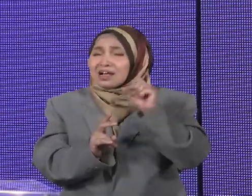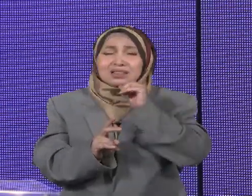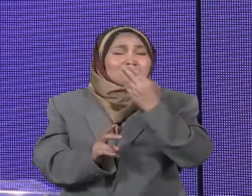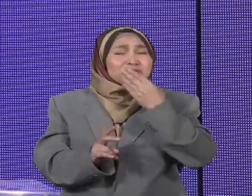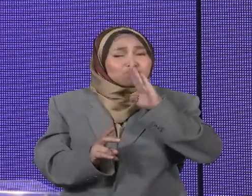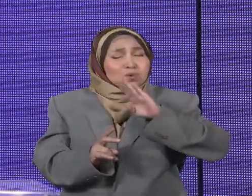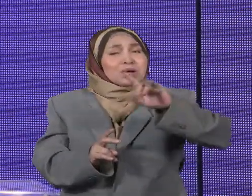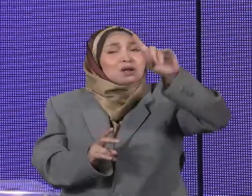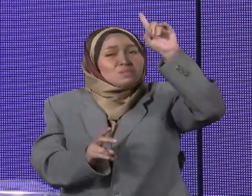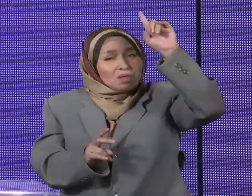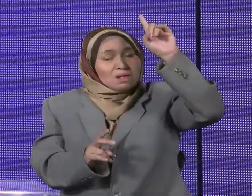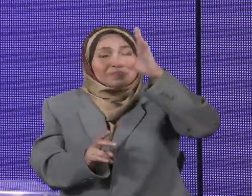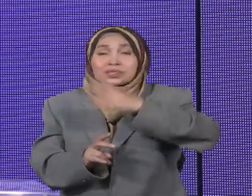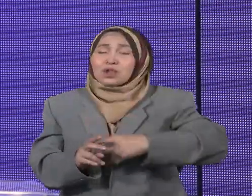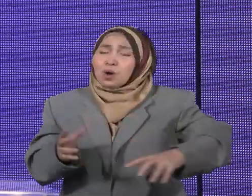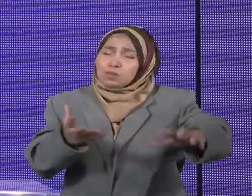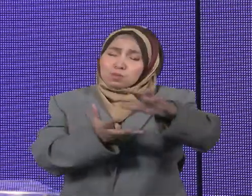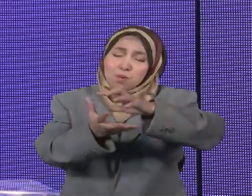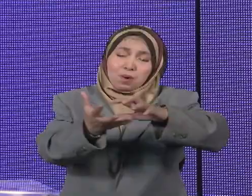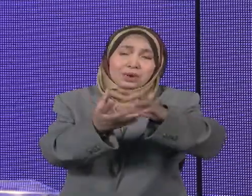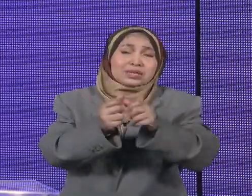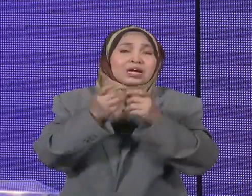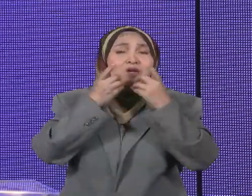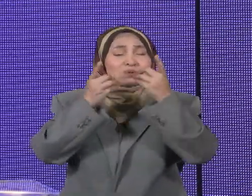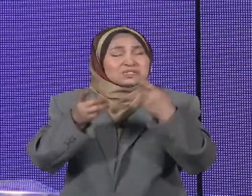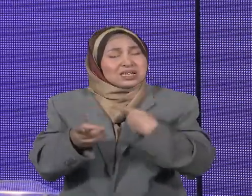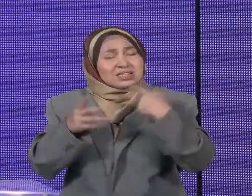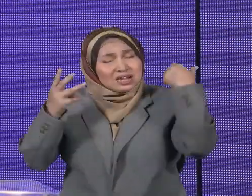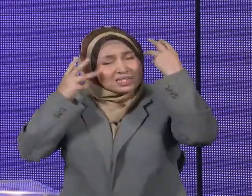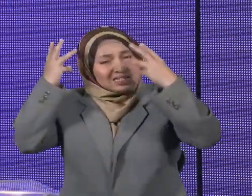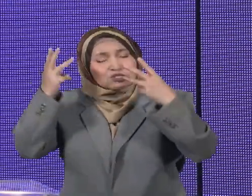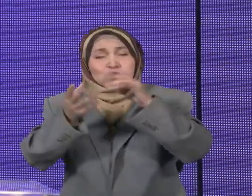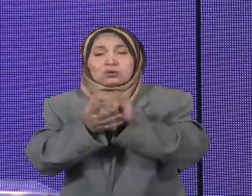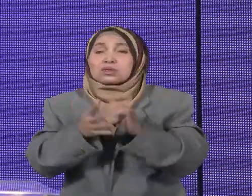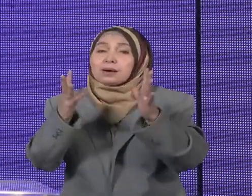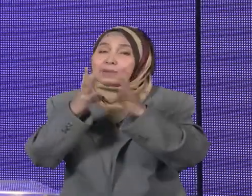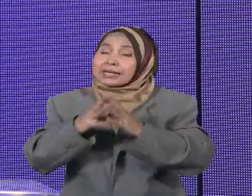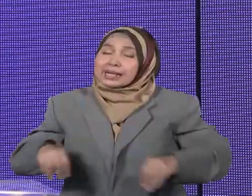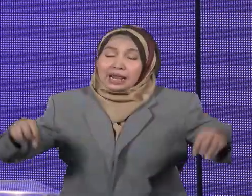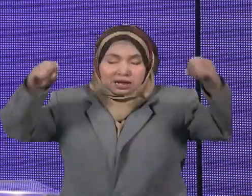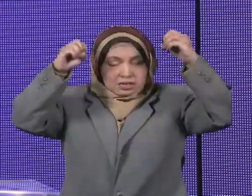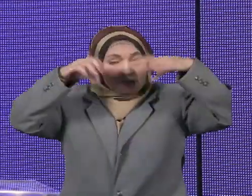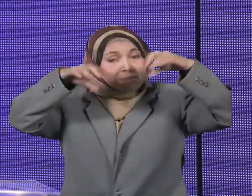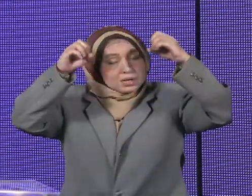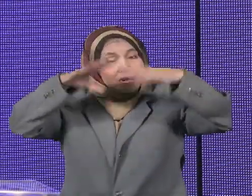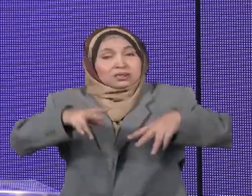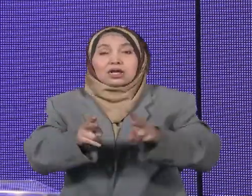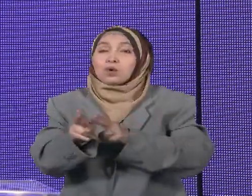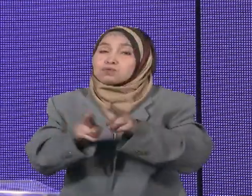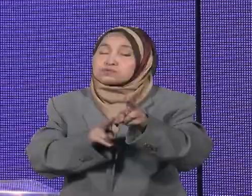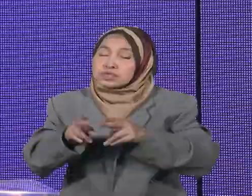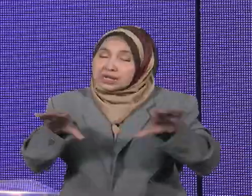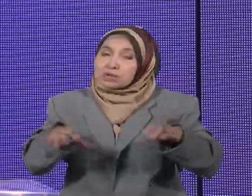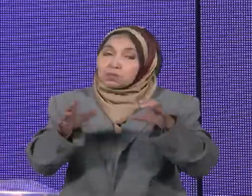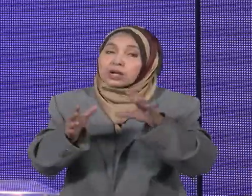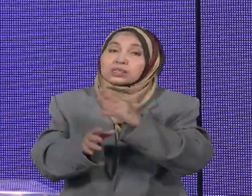pada Allah dan juga bergelumang dengan dosa. Itu yang kita khawatir, ianya menghilangkan keberkatan atas usaha yang